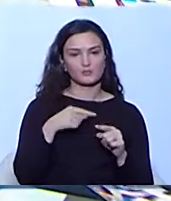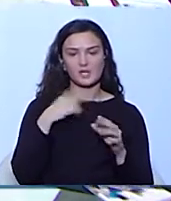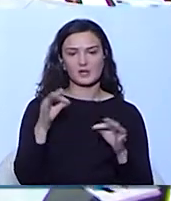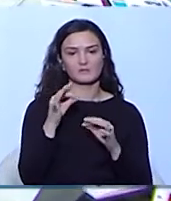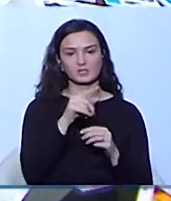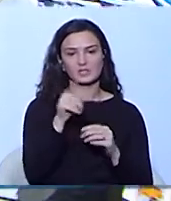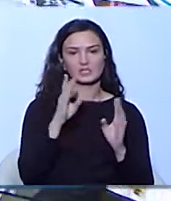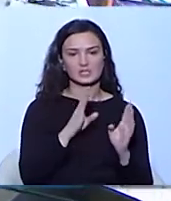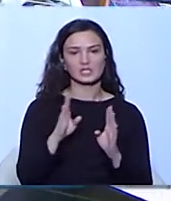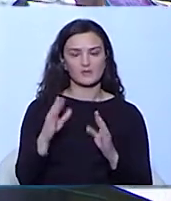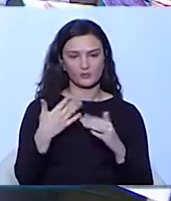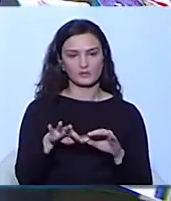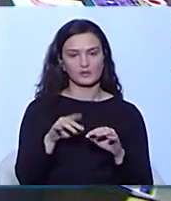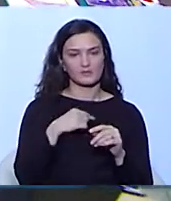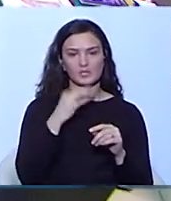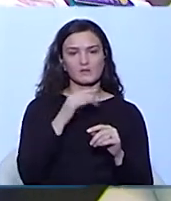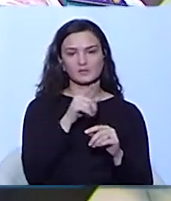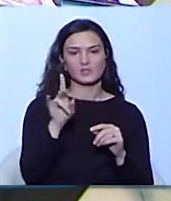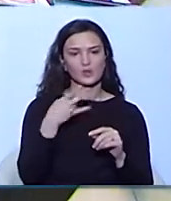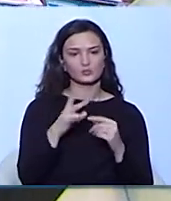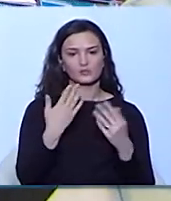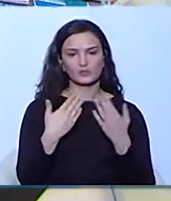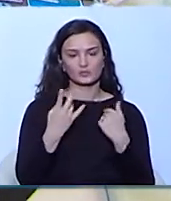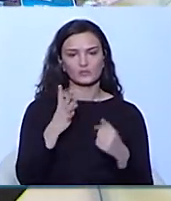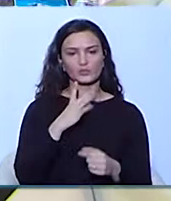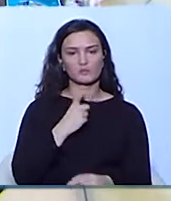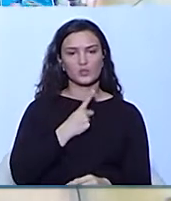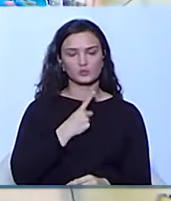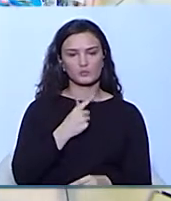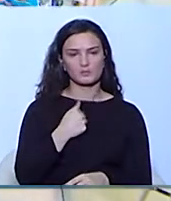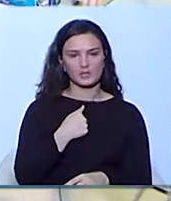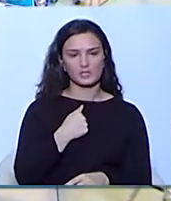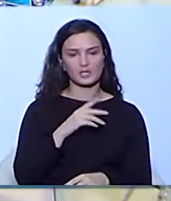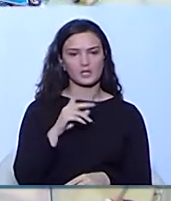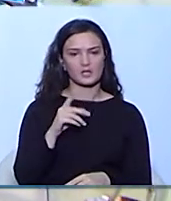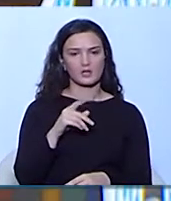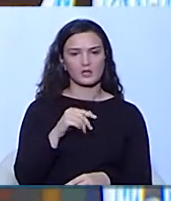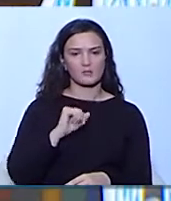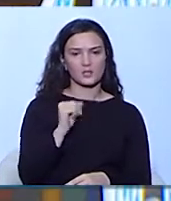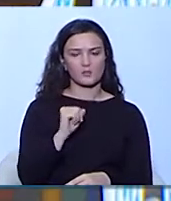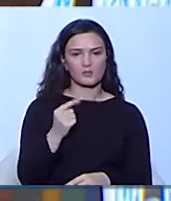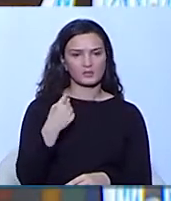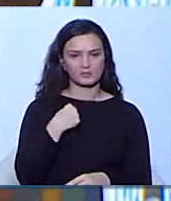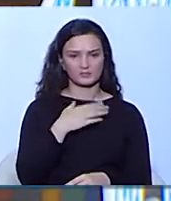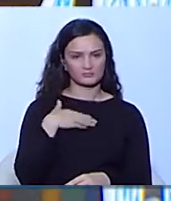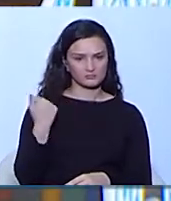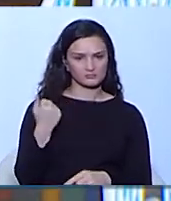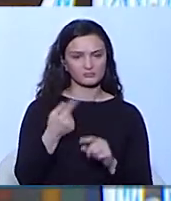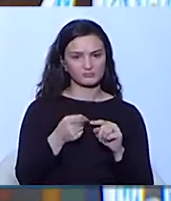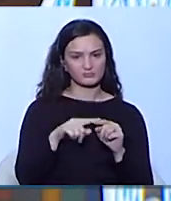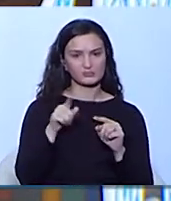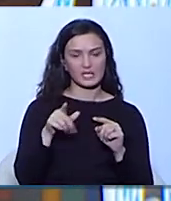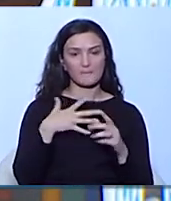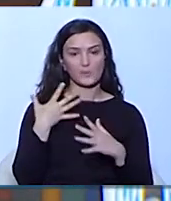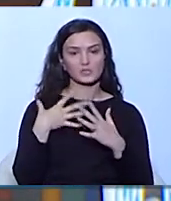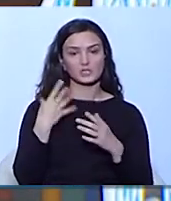არავისთან ქცევაზე გადავდივარ უკვე. არავისთან არ უნდა ვიურთიერთო, უნდა ვიყო მარტო, მე არ ვიმსახურებ მეგობარს. ემოციურ